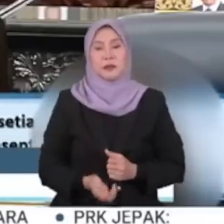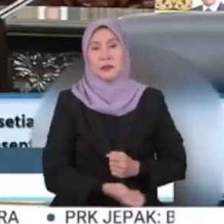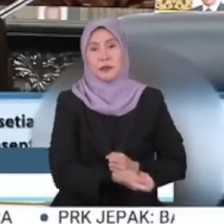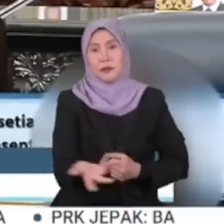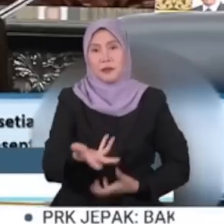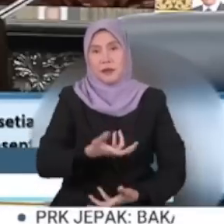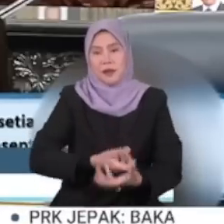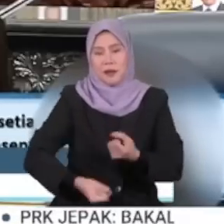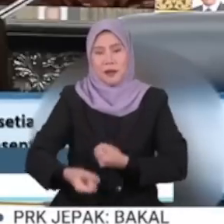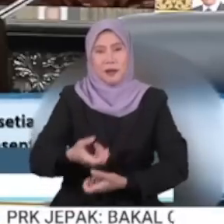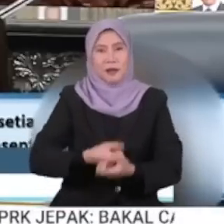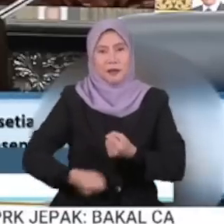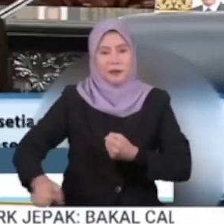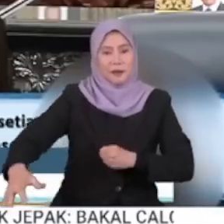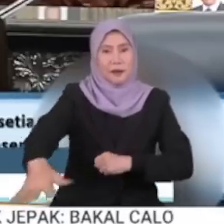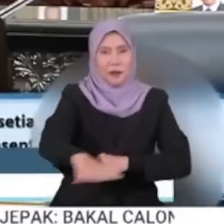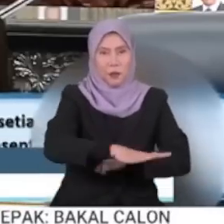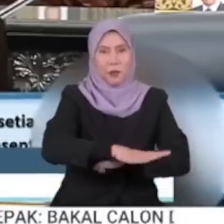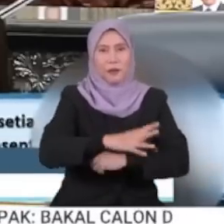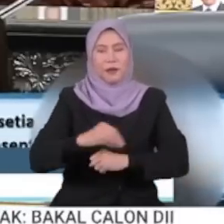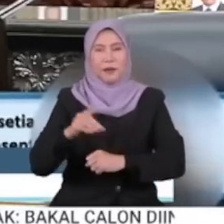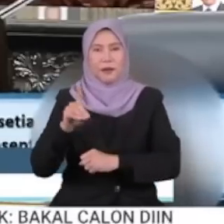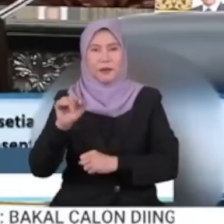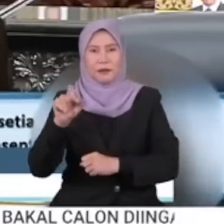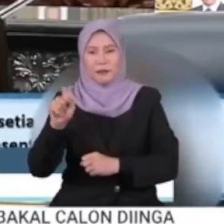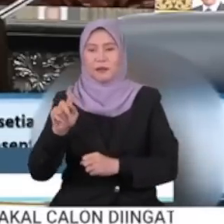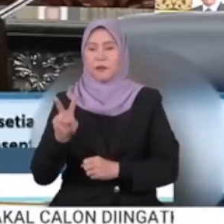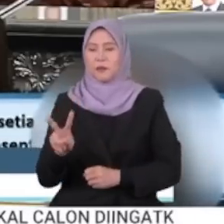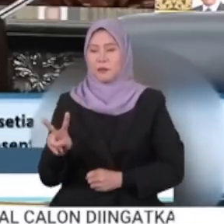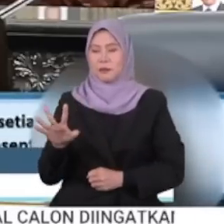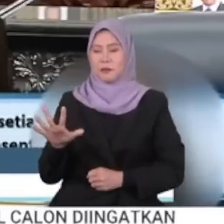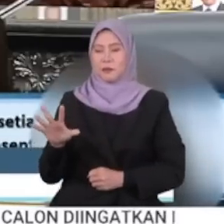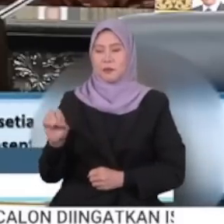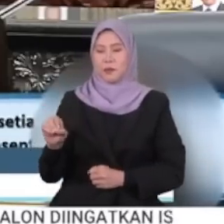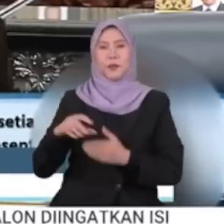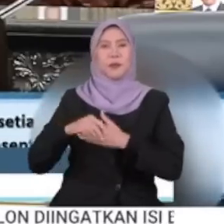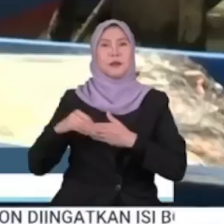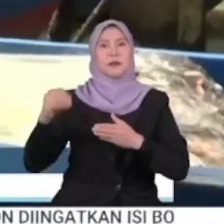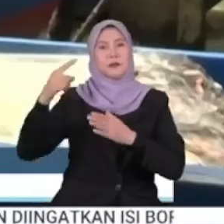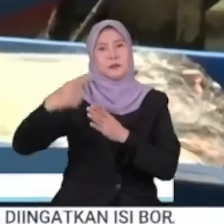nelayan laut dan darat, nelayan darat RM250 sebulan.